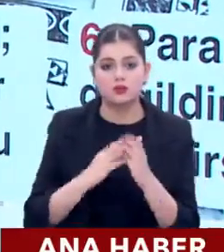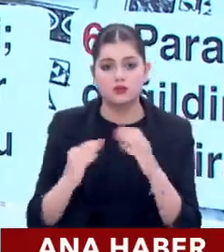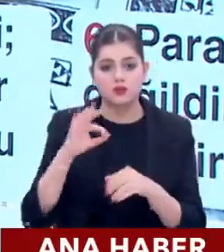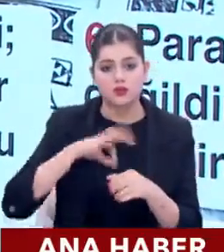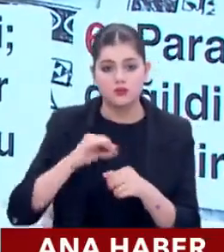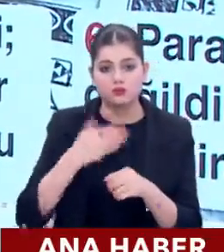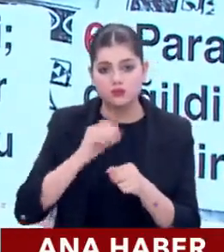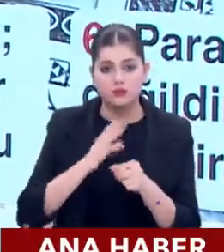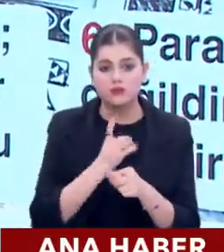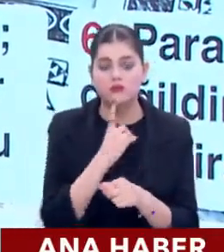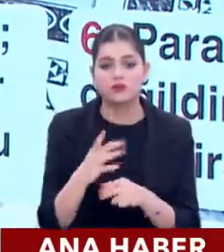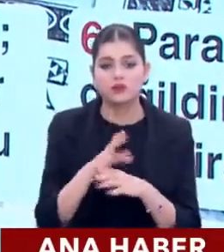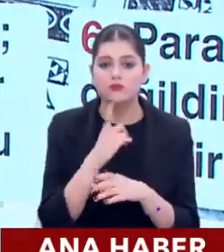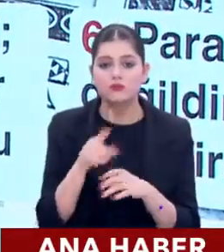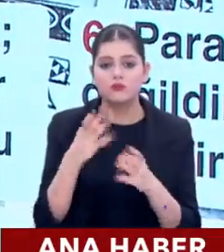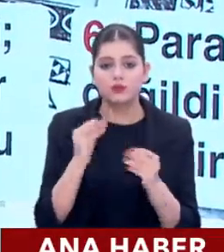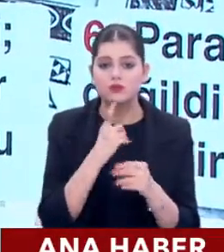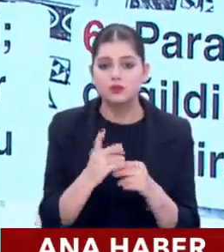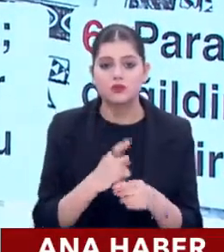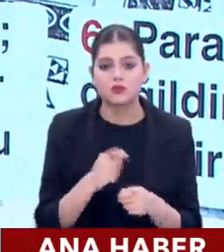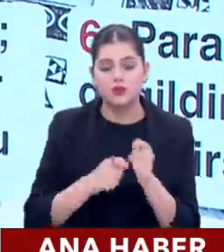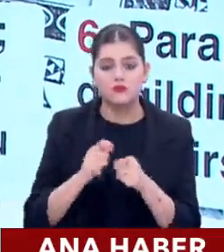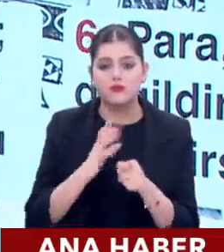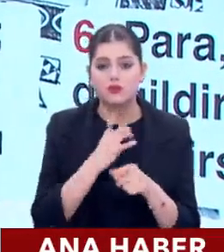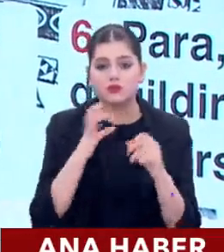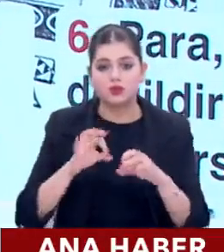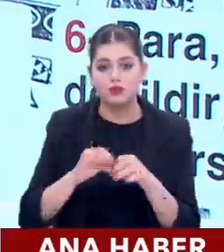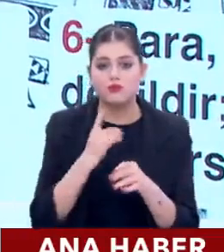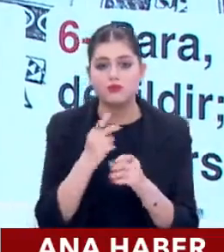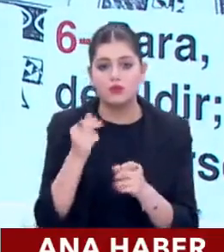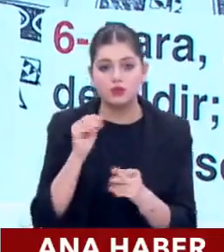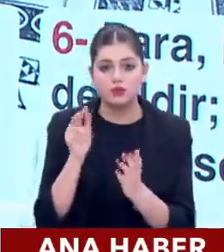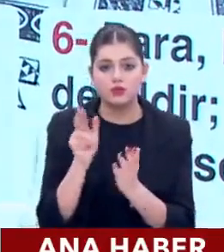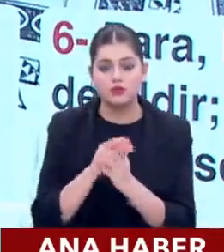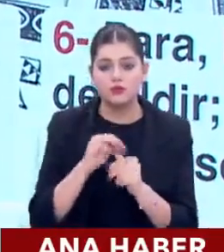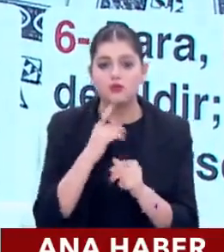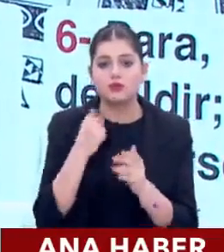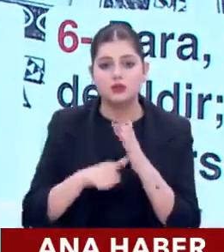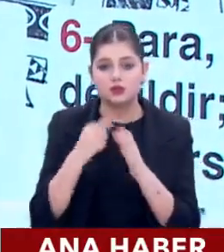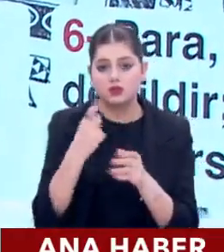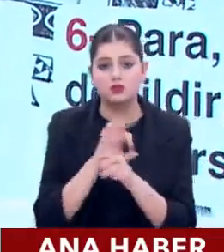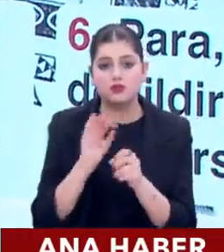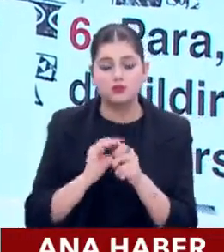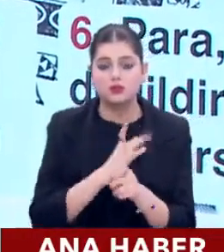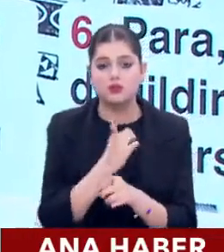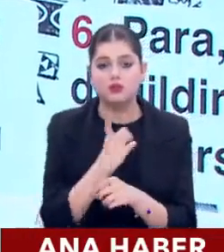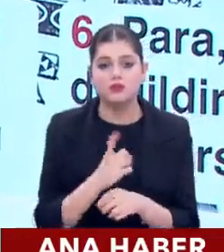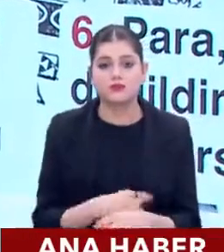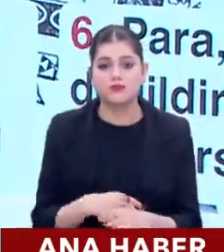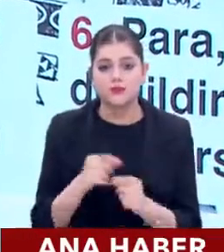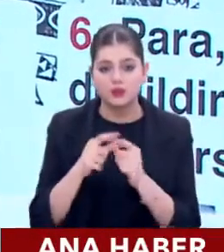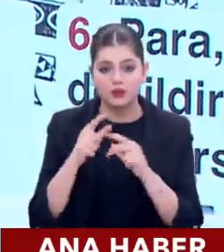kararlarla söz konusu oluyor Tabii bu çok istismar ediliyor şimdi kara paranın tarihte hiç olmadığı kadar yani